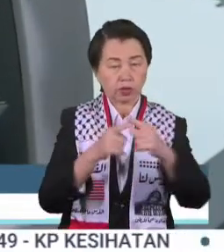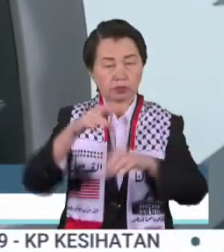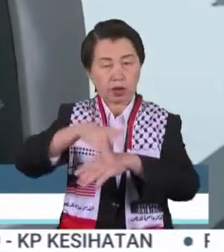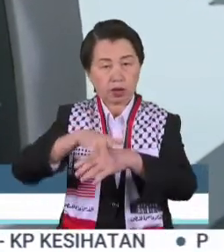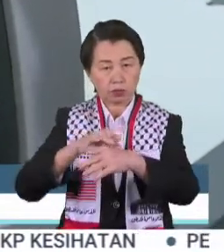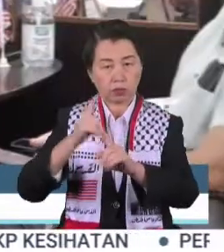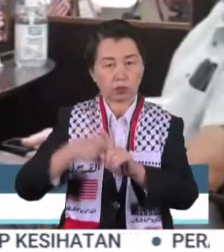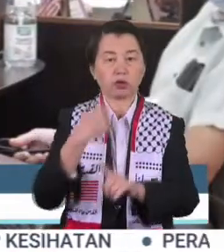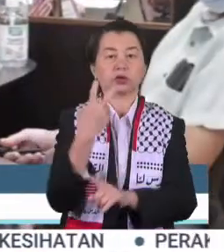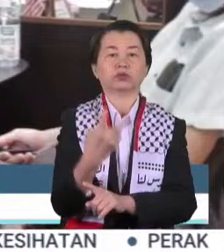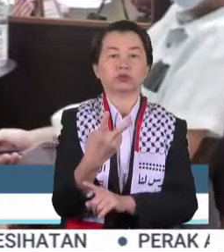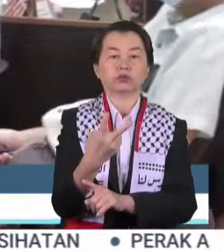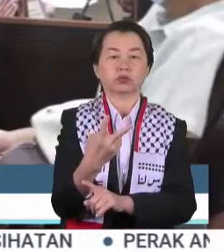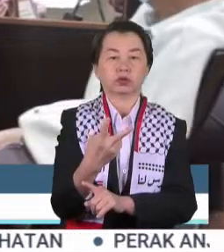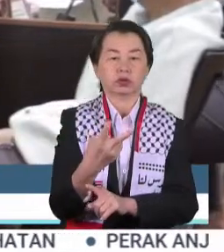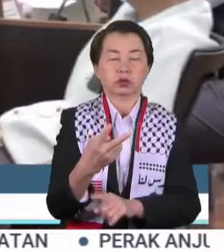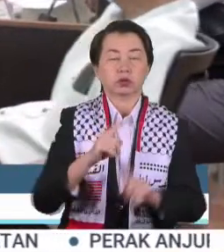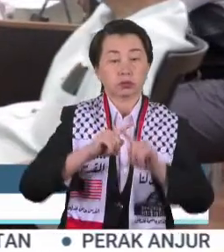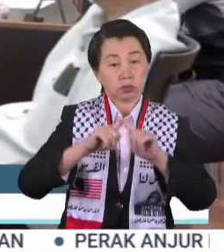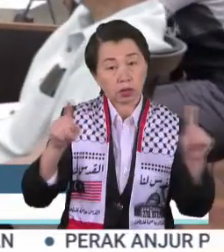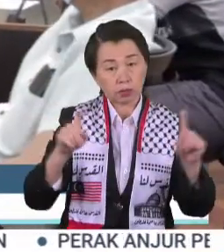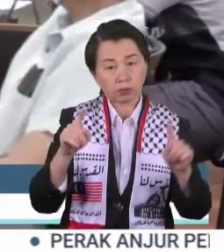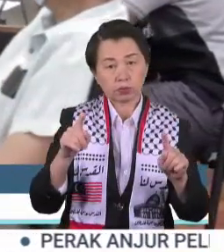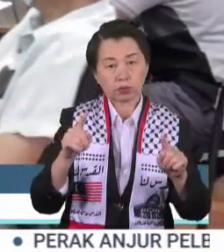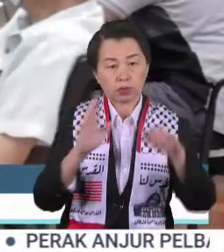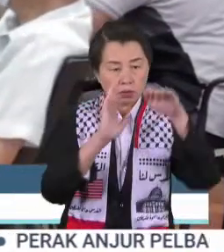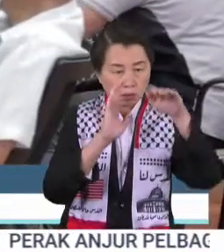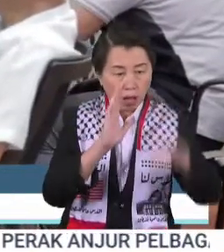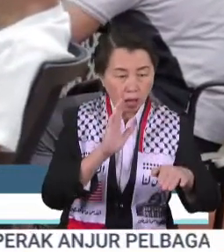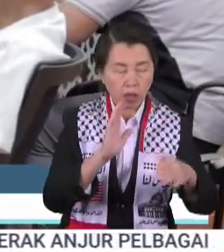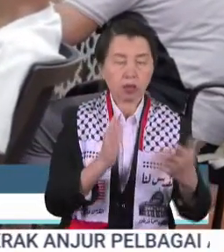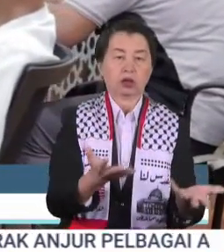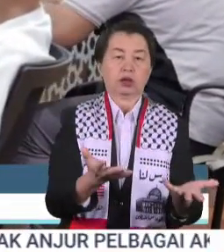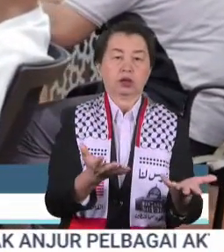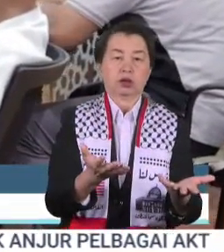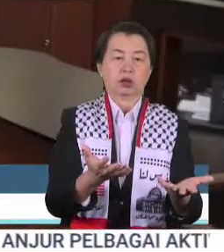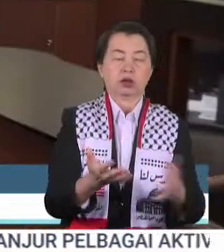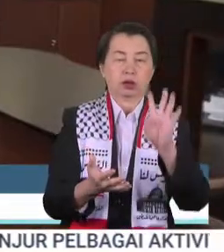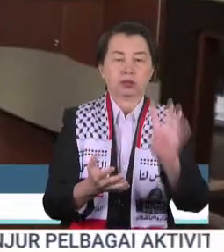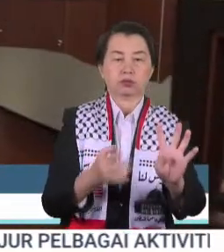awal Februari. Ia bagaimanapun susut dengan paras terendah